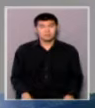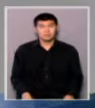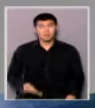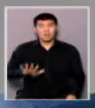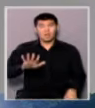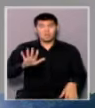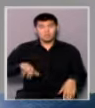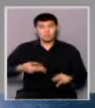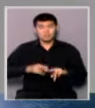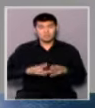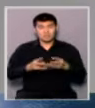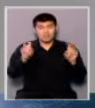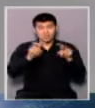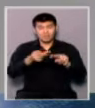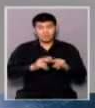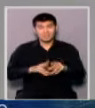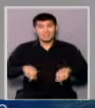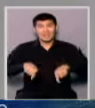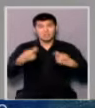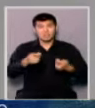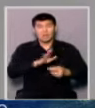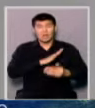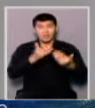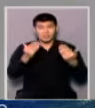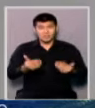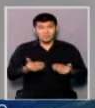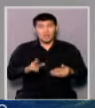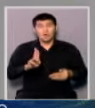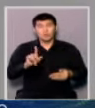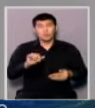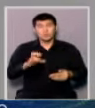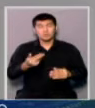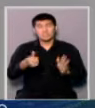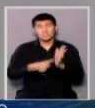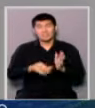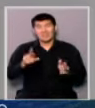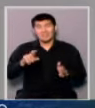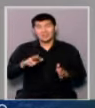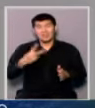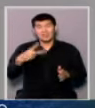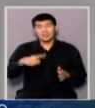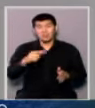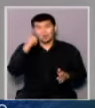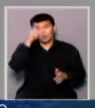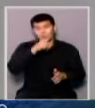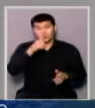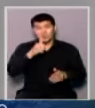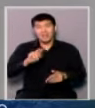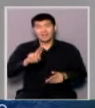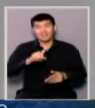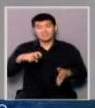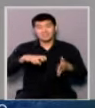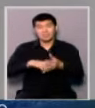После выявления в ходе проверки данного нарушения стало известно, что Куанышбеков 6 января 2021 года через